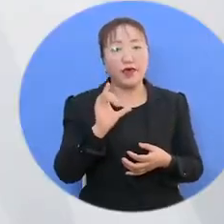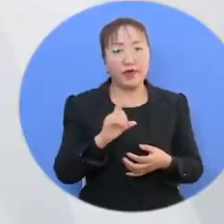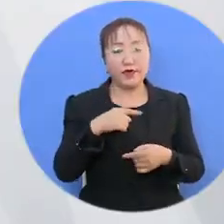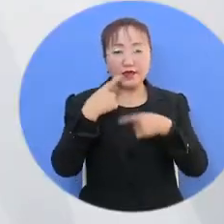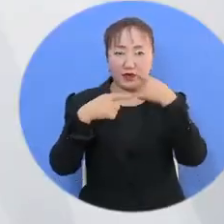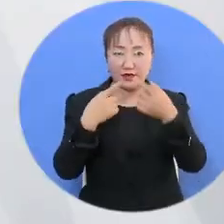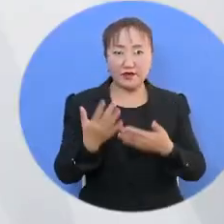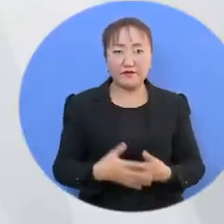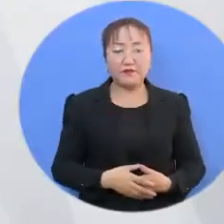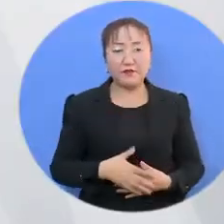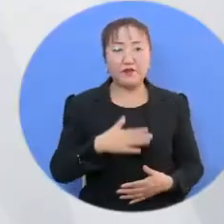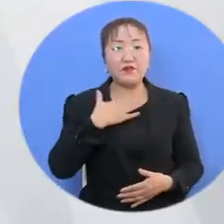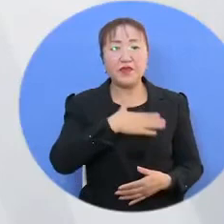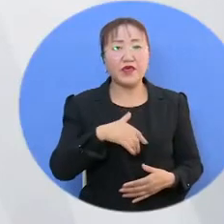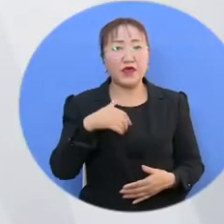Биеийн дулааныг зохицуулах,